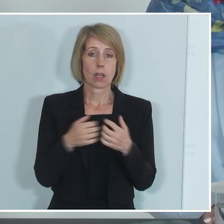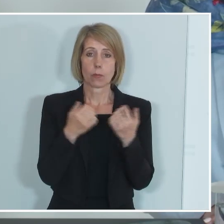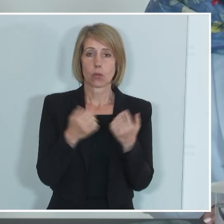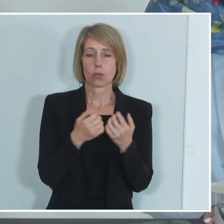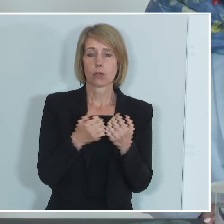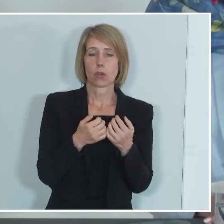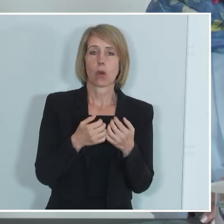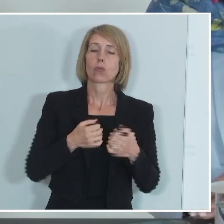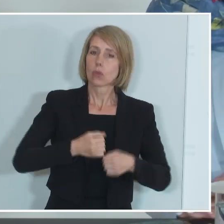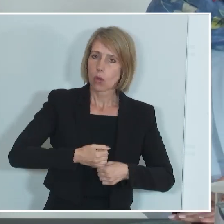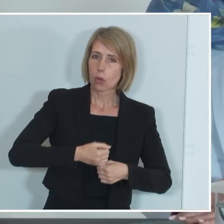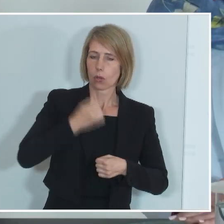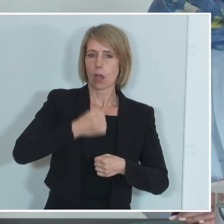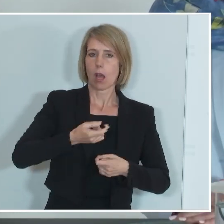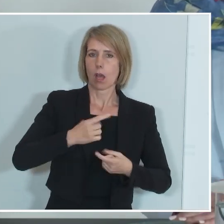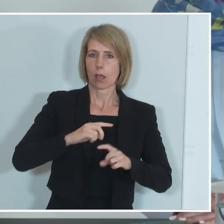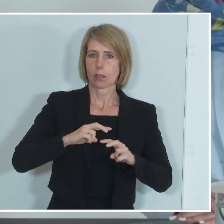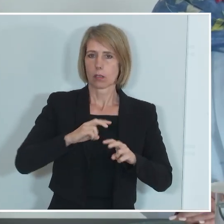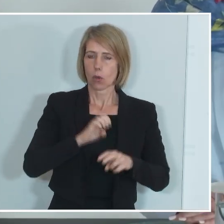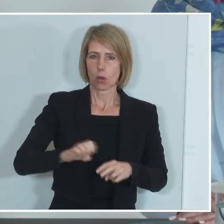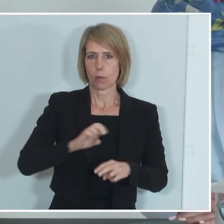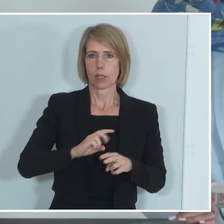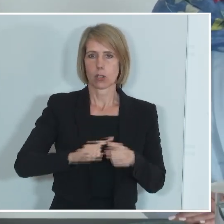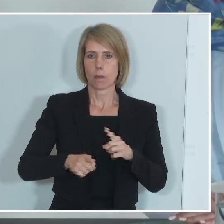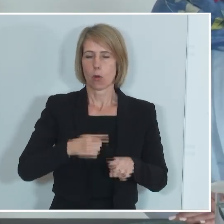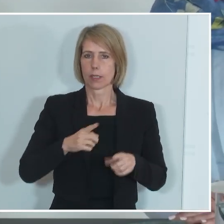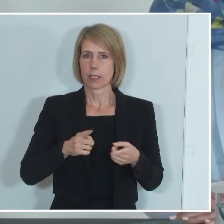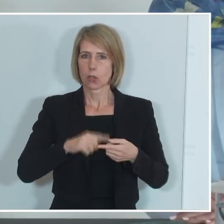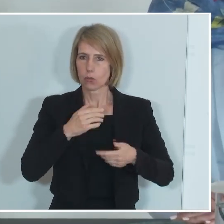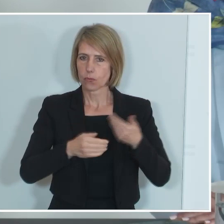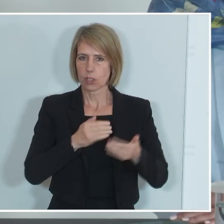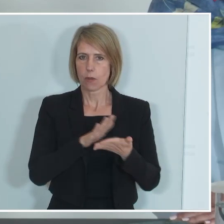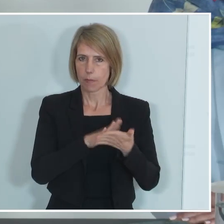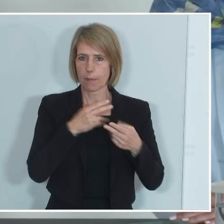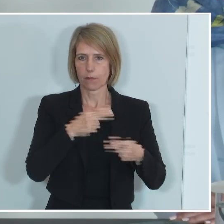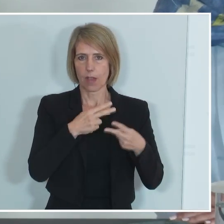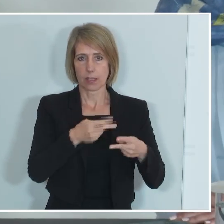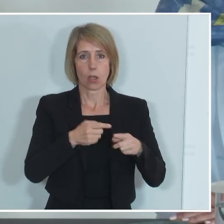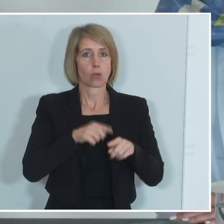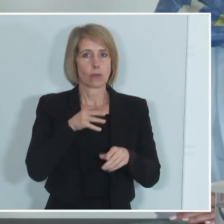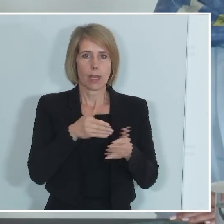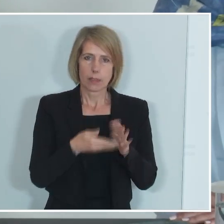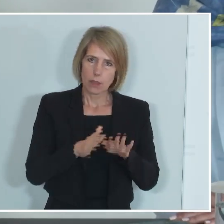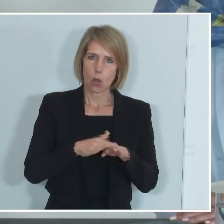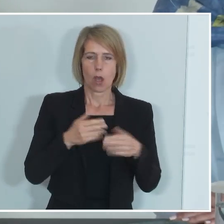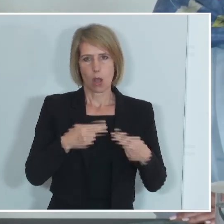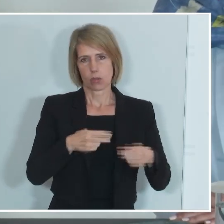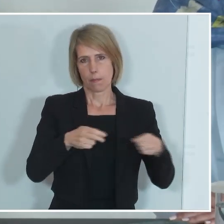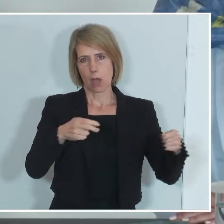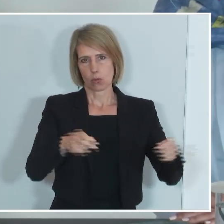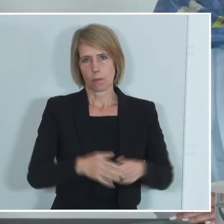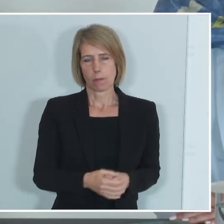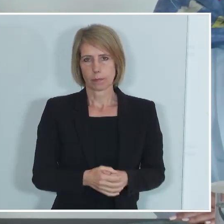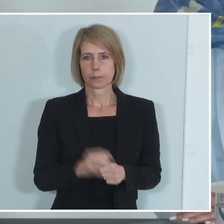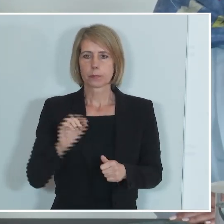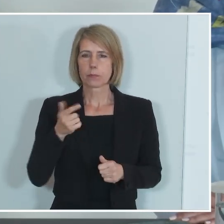das Rückgrat der europäischen Wirtschaft in Europa erhalten bleibt und weiter ausgebaut wird. Der zweite Punkt, auf den ich eingehen